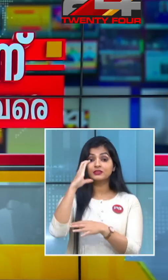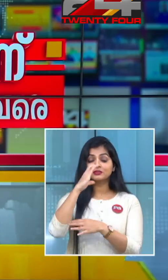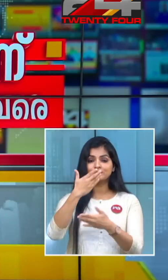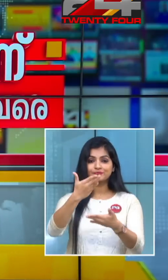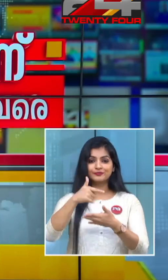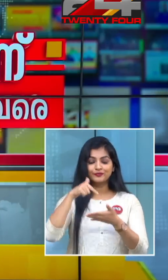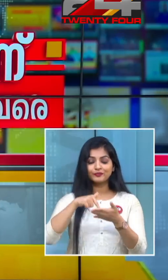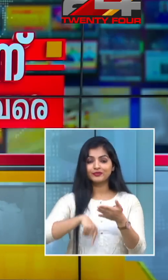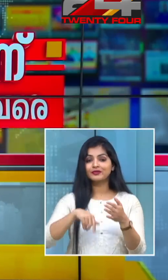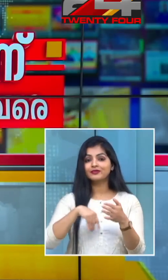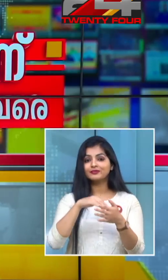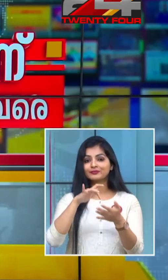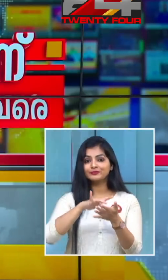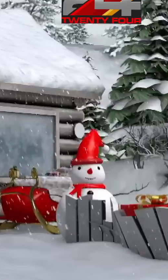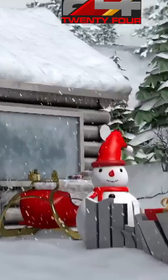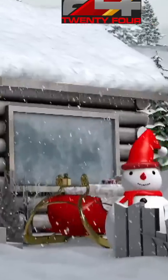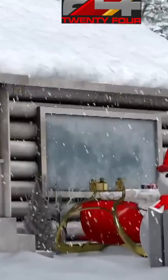ക്രിസ്മസിനെ വരവേറ്റ് നാടും നഗരവും.